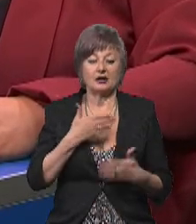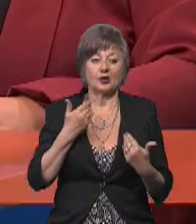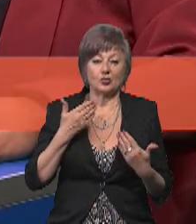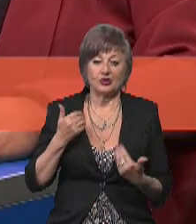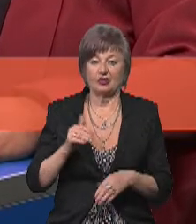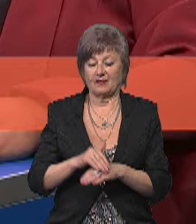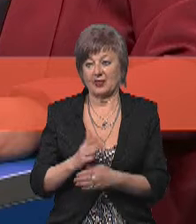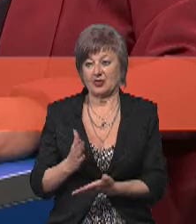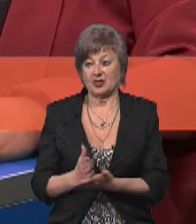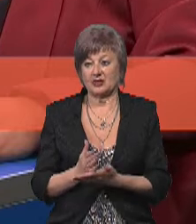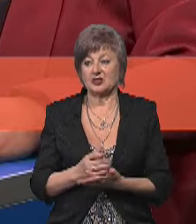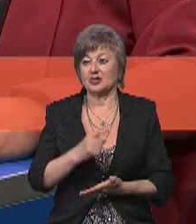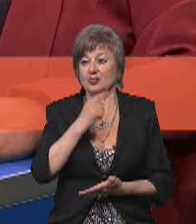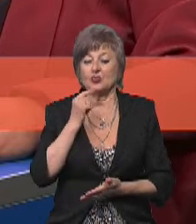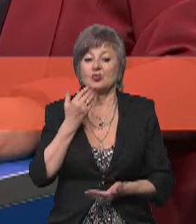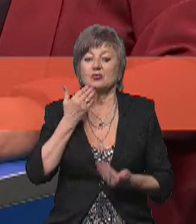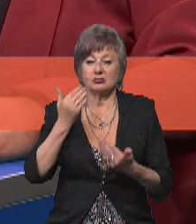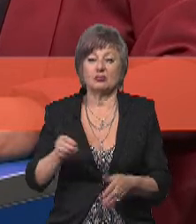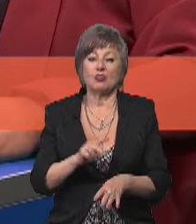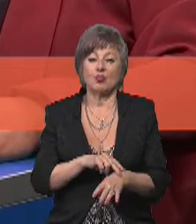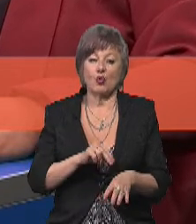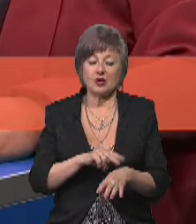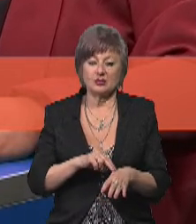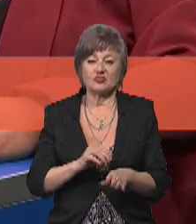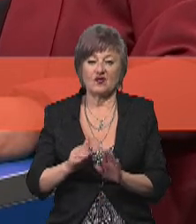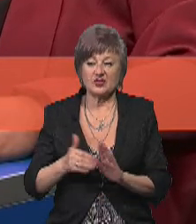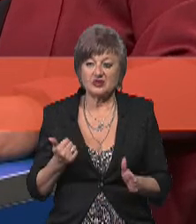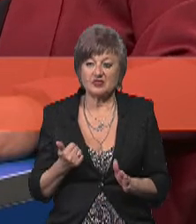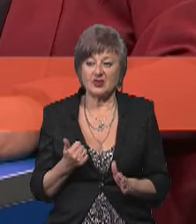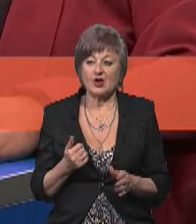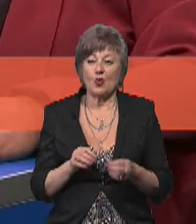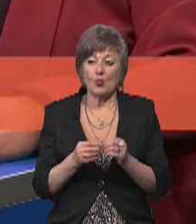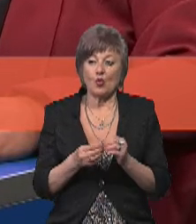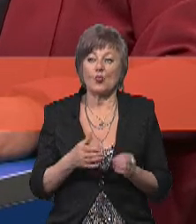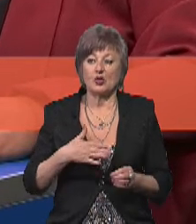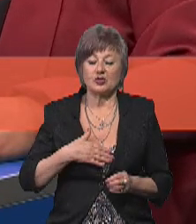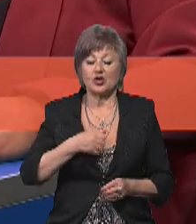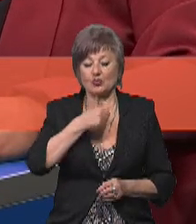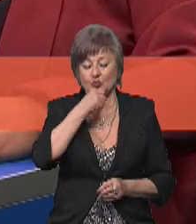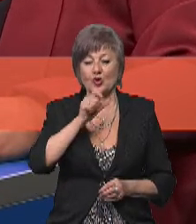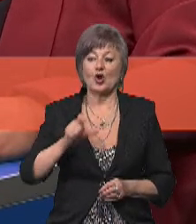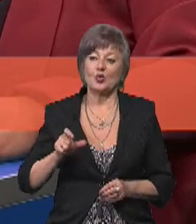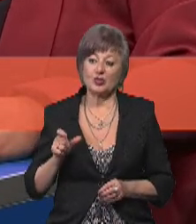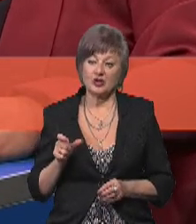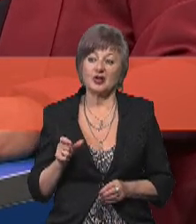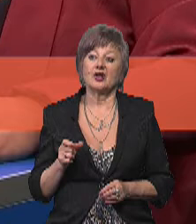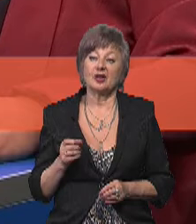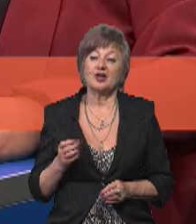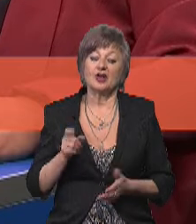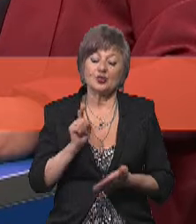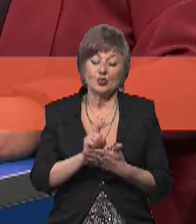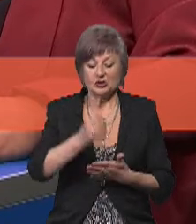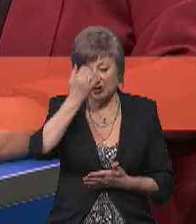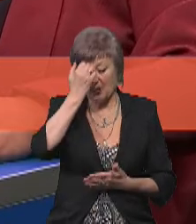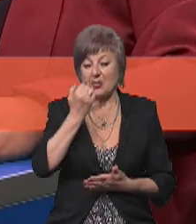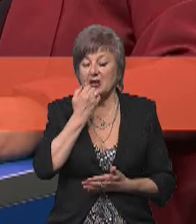Мы неоднократно обращались в полицию по проблемам наших пожилых людей. И я должна поблагодарить